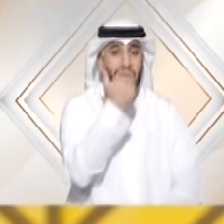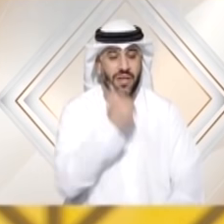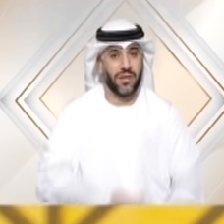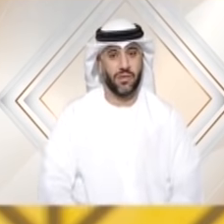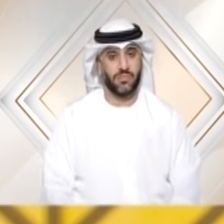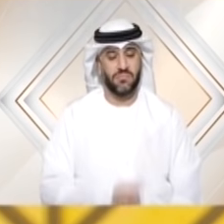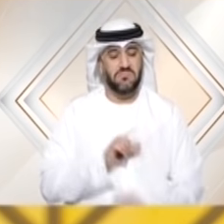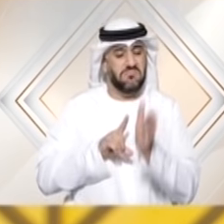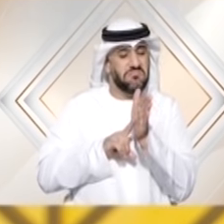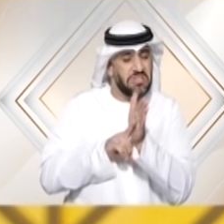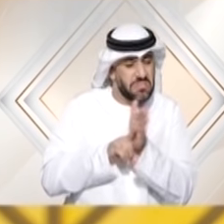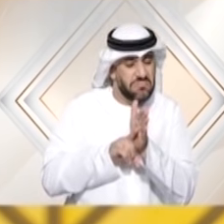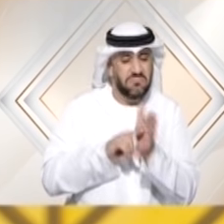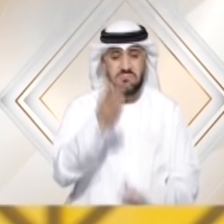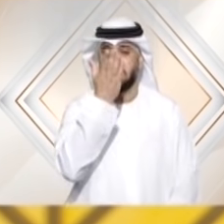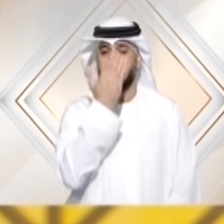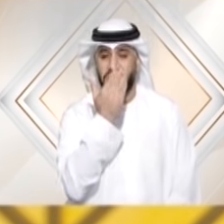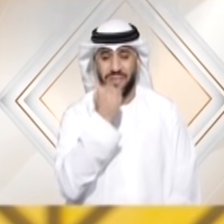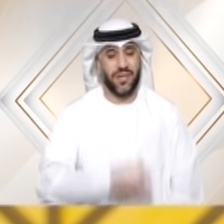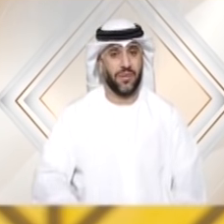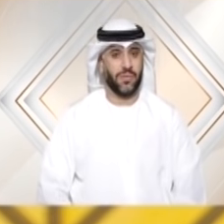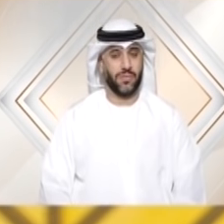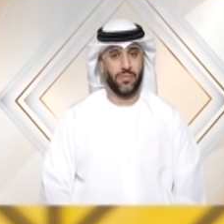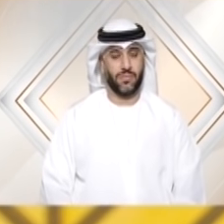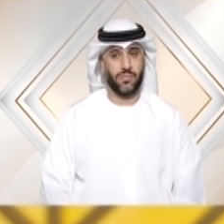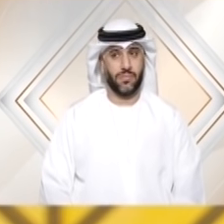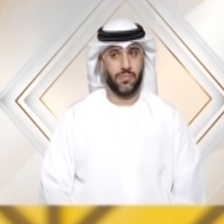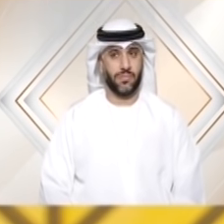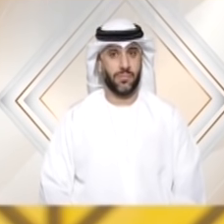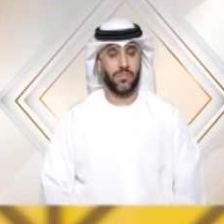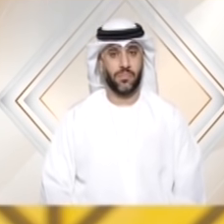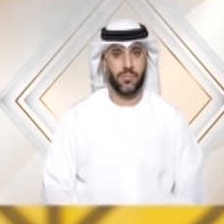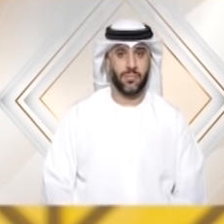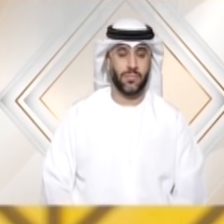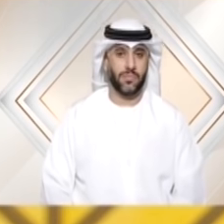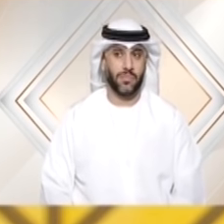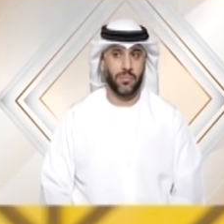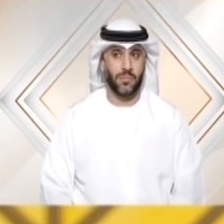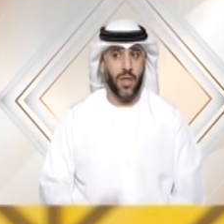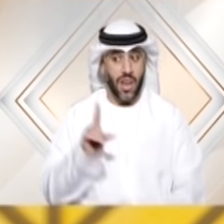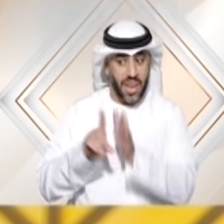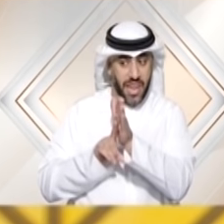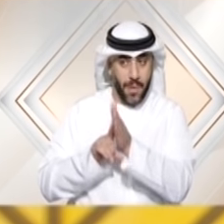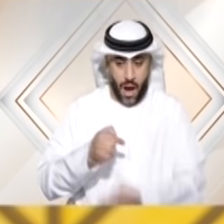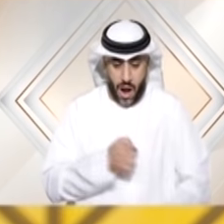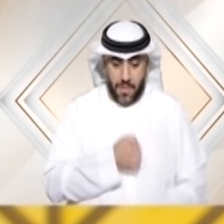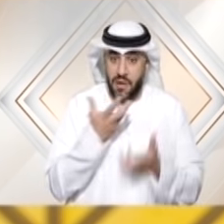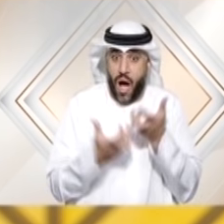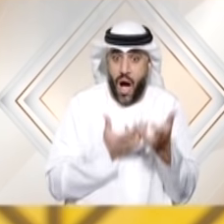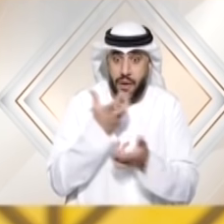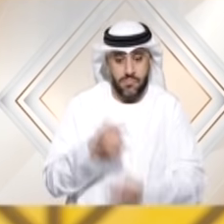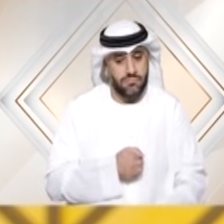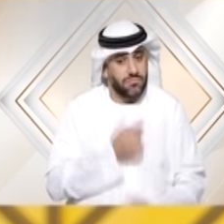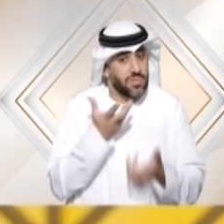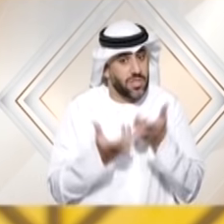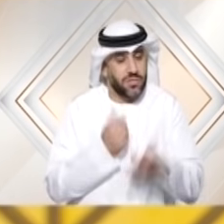تبي. المهم هي بعدين شو صار؟ عجالة هي إسراء يلا. العجالة بالنهاية عشان أنا قلبي غلي بكملي أريد